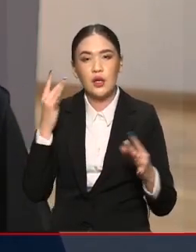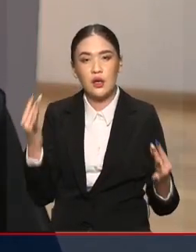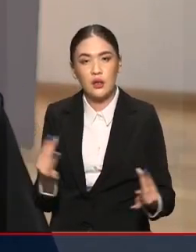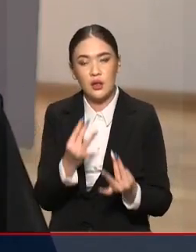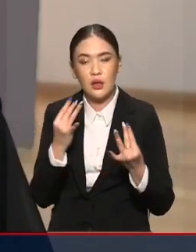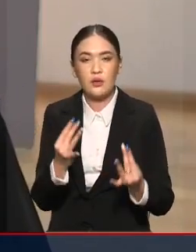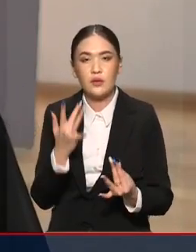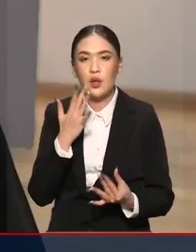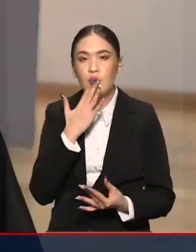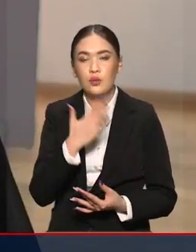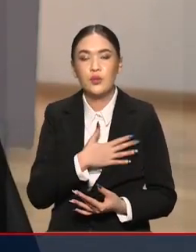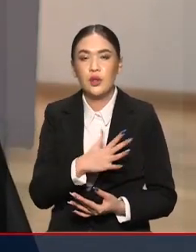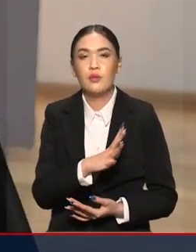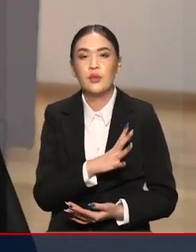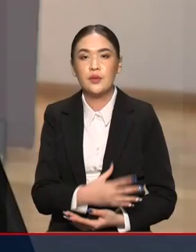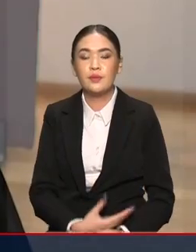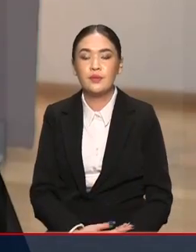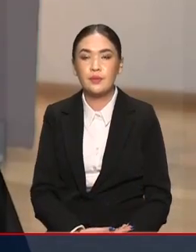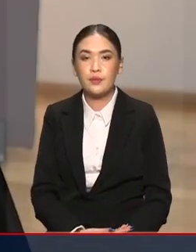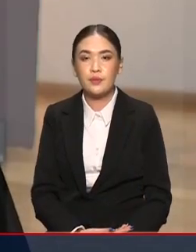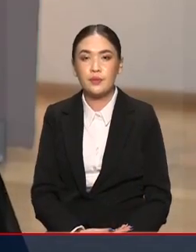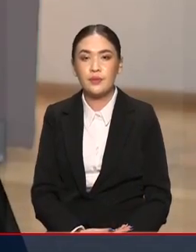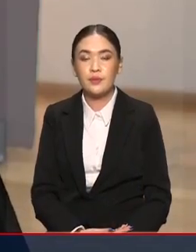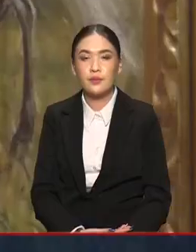құрғанды жақсы көретін еді.